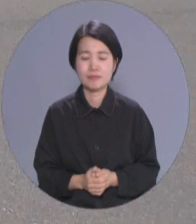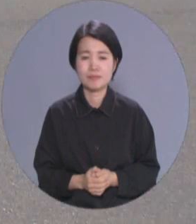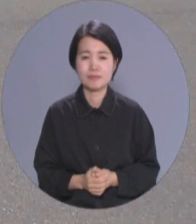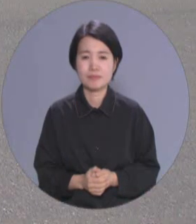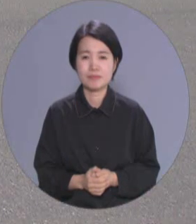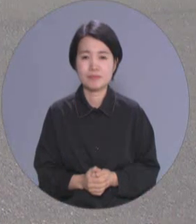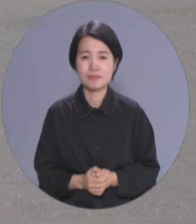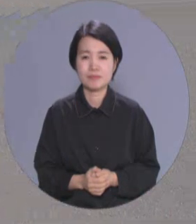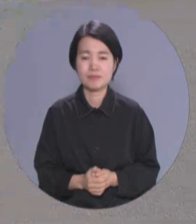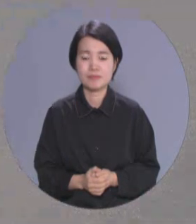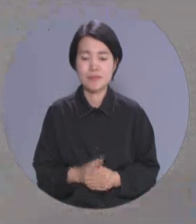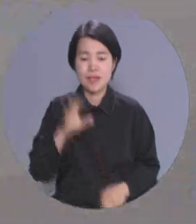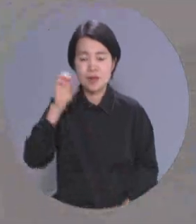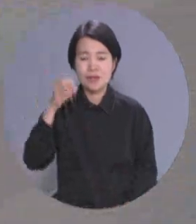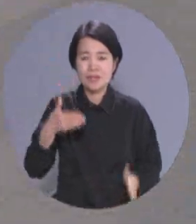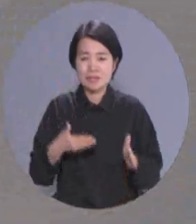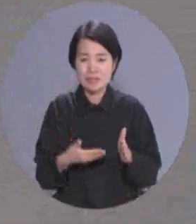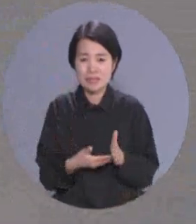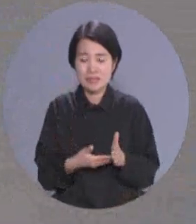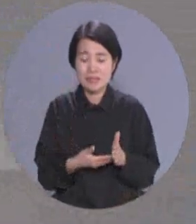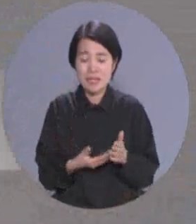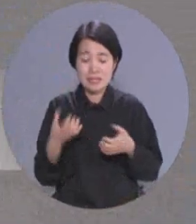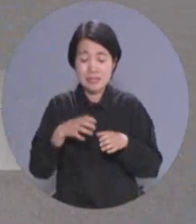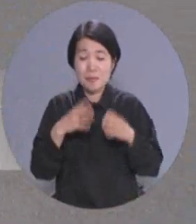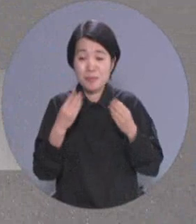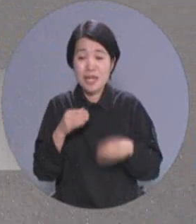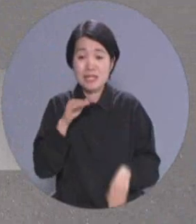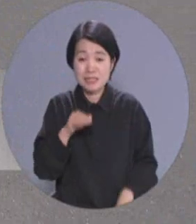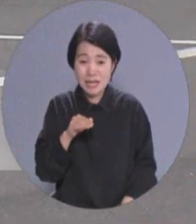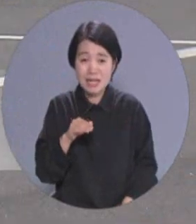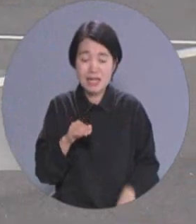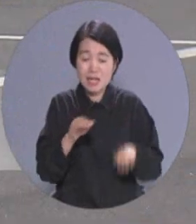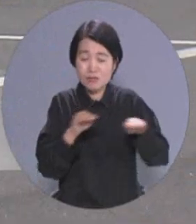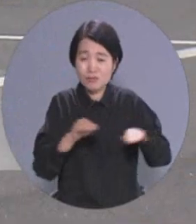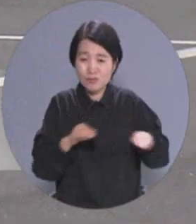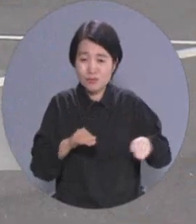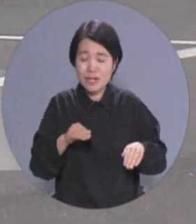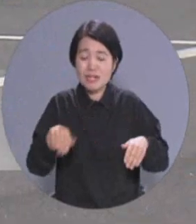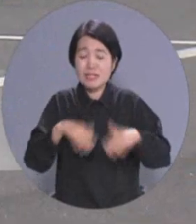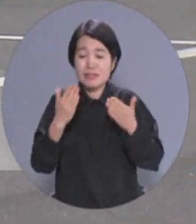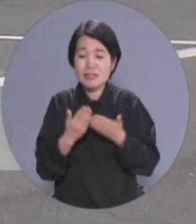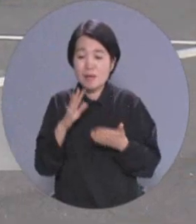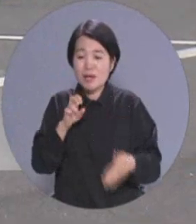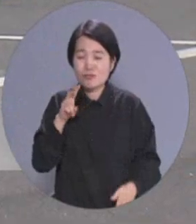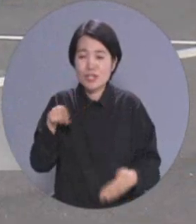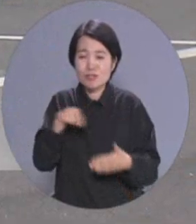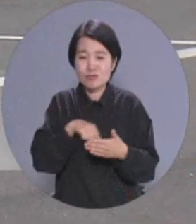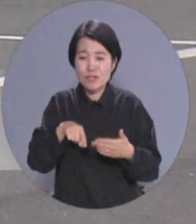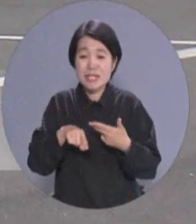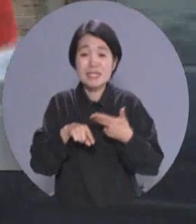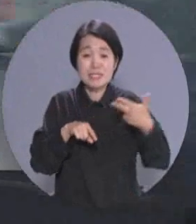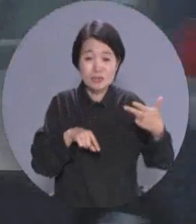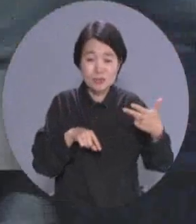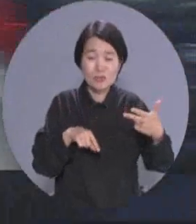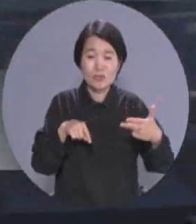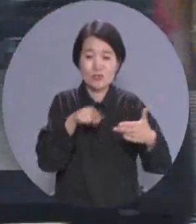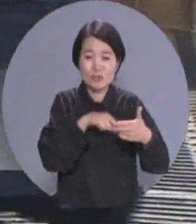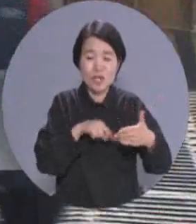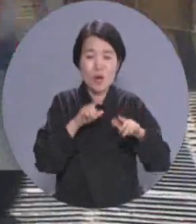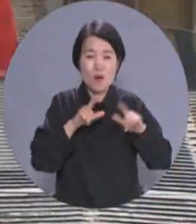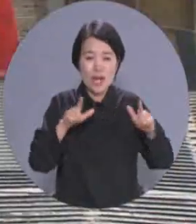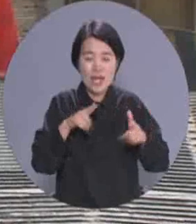기자입니다 광양항에서 완성차 환적 부도로 사용되는 부도는 전체 42개 가운데 일곱개 부두로 올들어서만